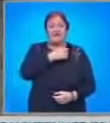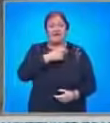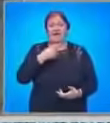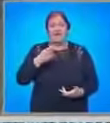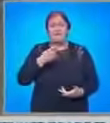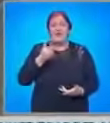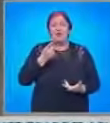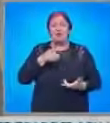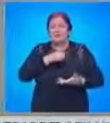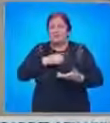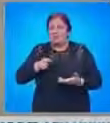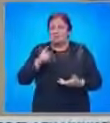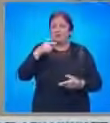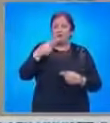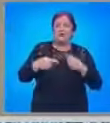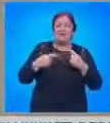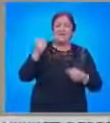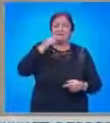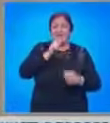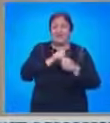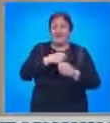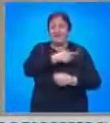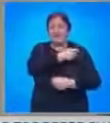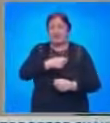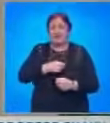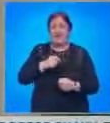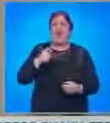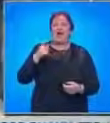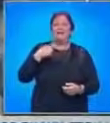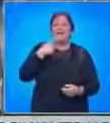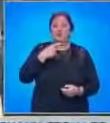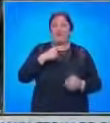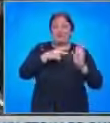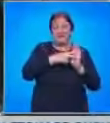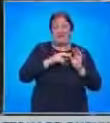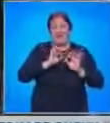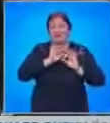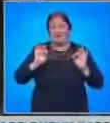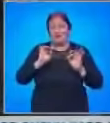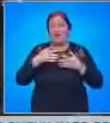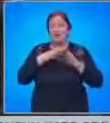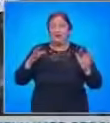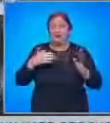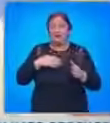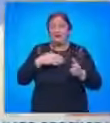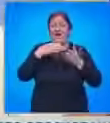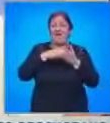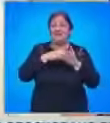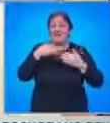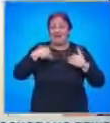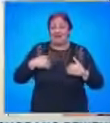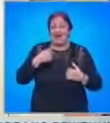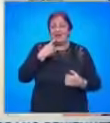вече са напуснали, а други през ден си правят тестове, настояват и сертификатите да не важат на открито. Имам антитела и